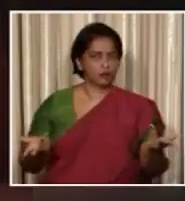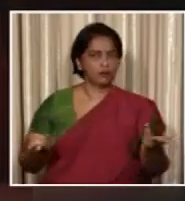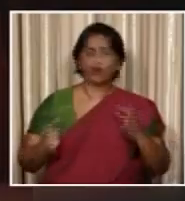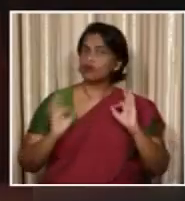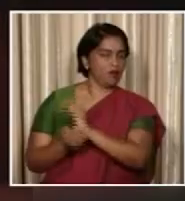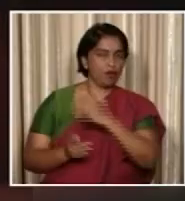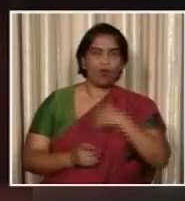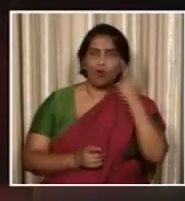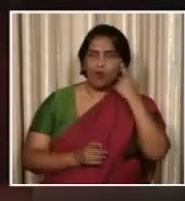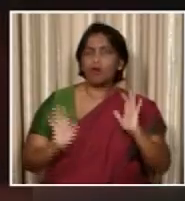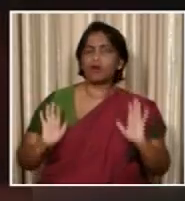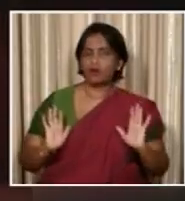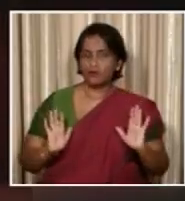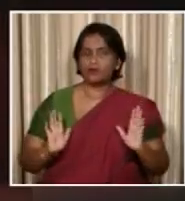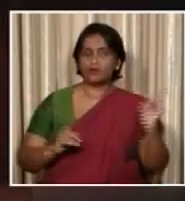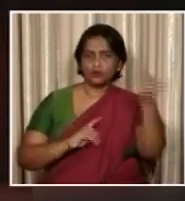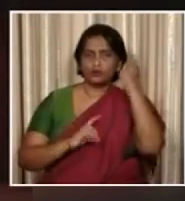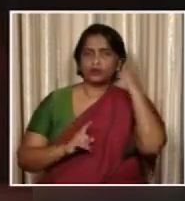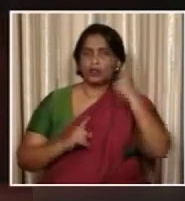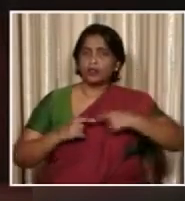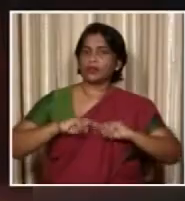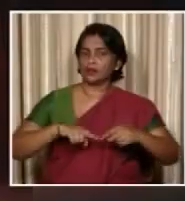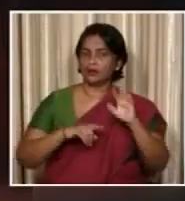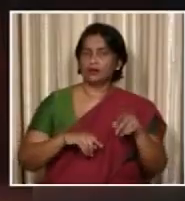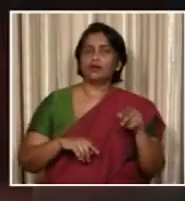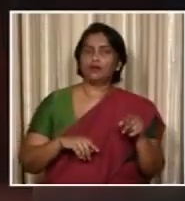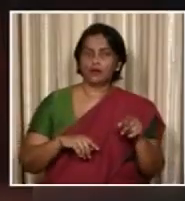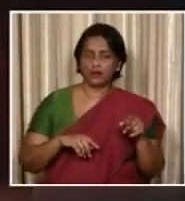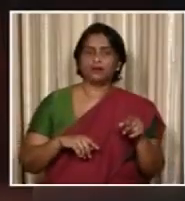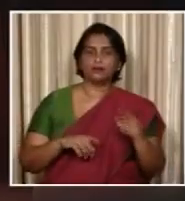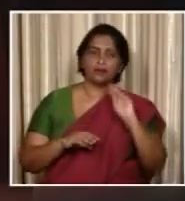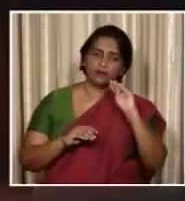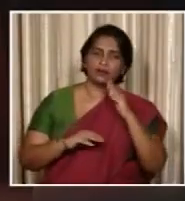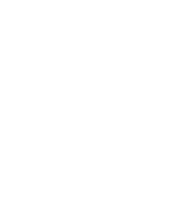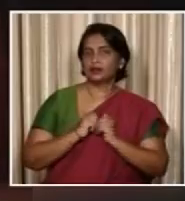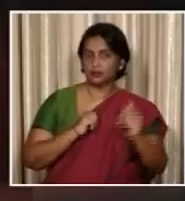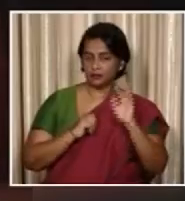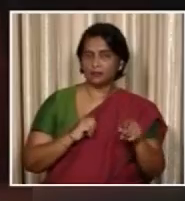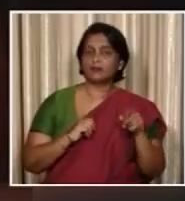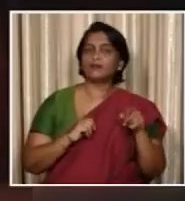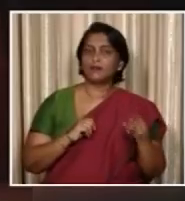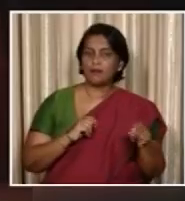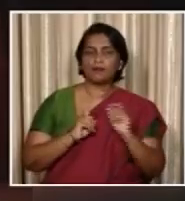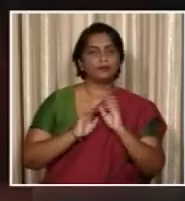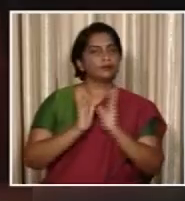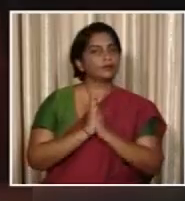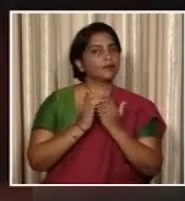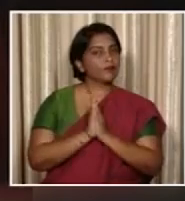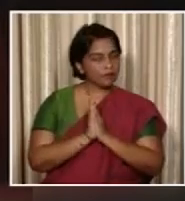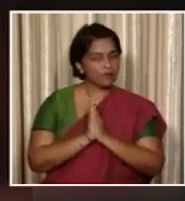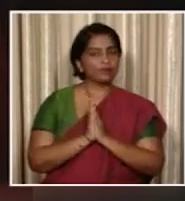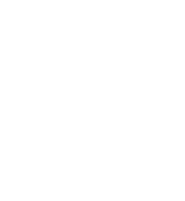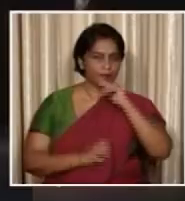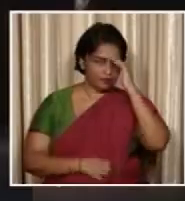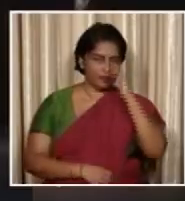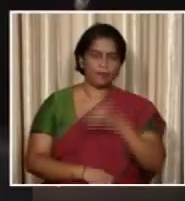සූදානමක් තියෙන්නට ඕන. මොකද හැමෝම දන්නවනේ දිනපතා අවශ්‍යතාවය. යම් කිසි වැඩපිළිවෙලක් අවශ්‍යයි මේ පාස්පෝර්ට් පෝලිං යුගයේ වහම